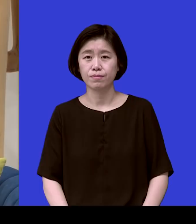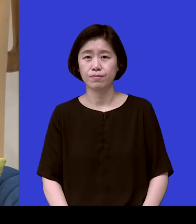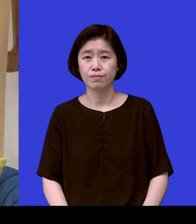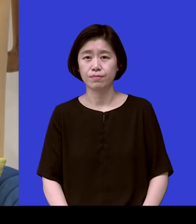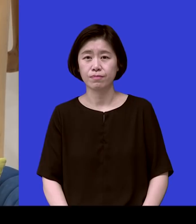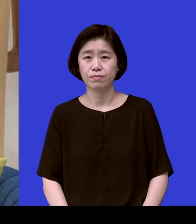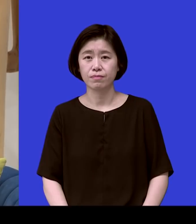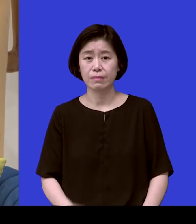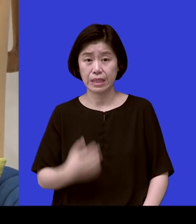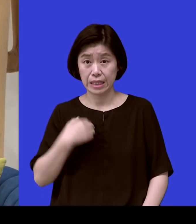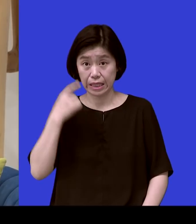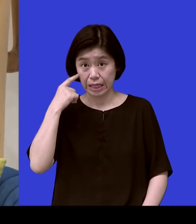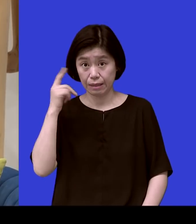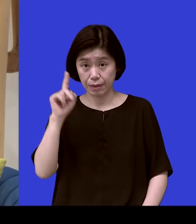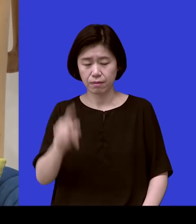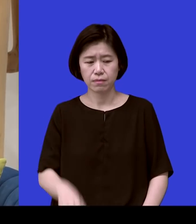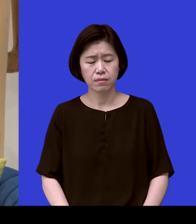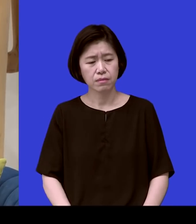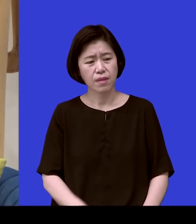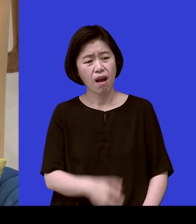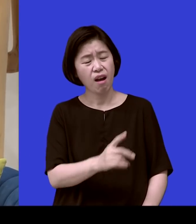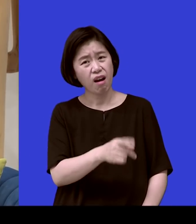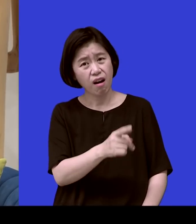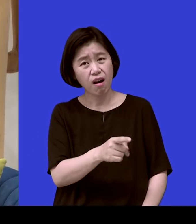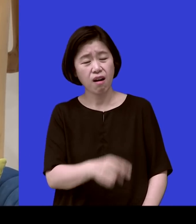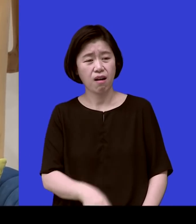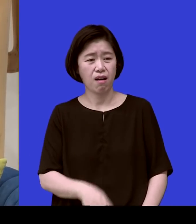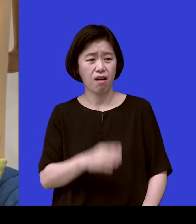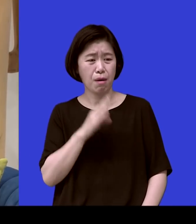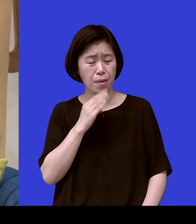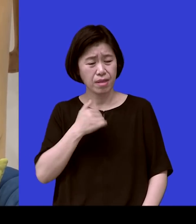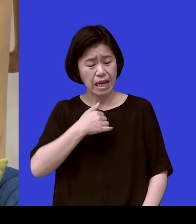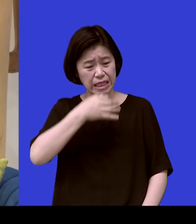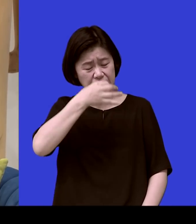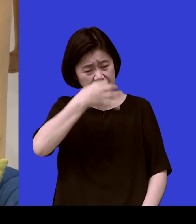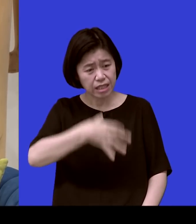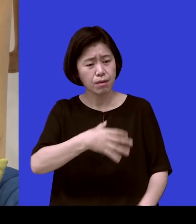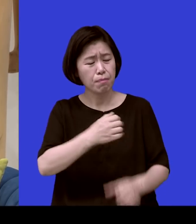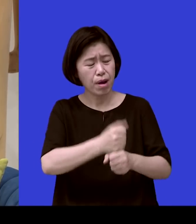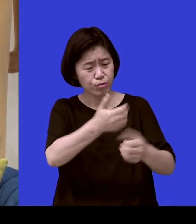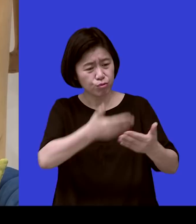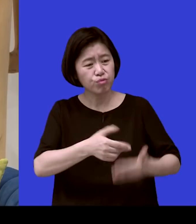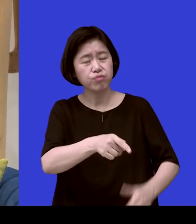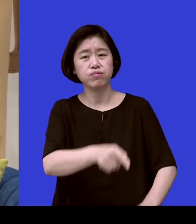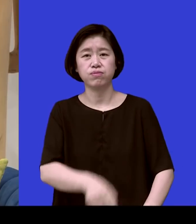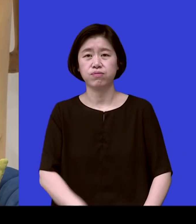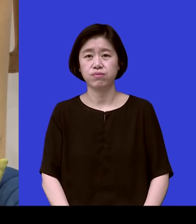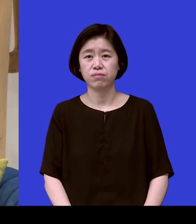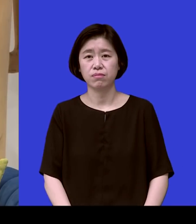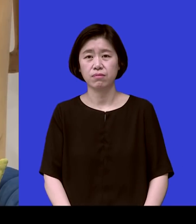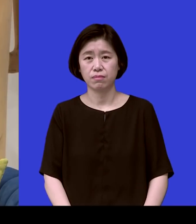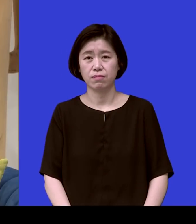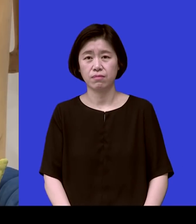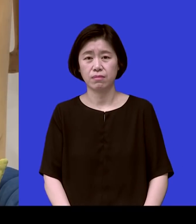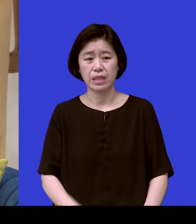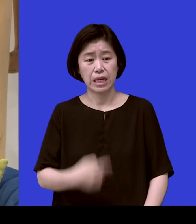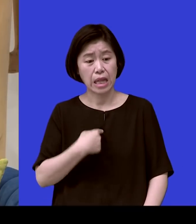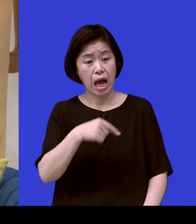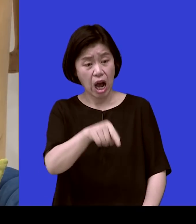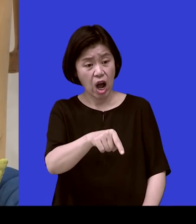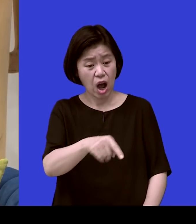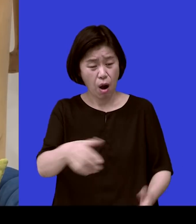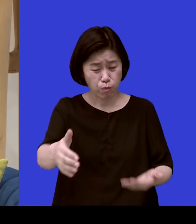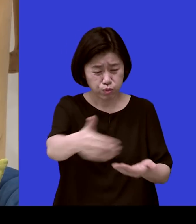이렇게 봤던 것 같아요. 예. 야, 너는 정말 엄마를 너무 힘들게 한다. 그렇지. 어쩌면 내가 그거를 치울 때